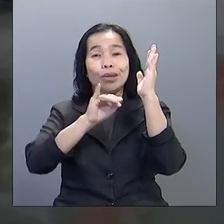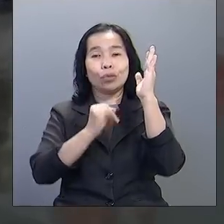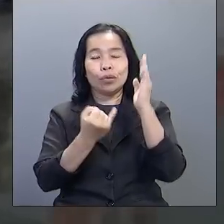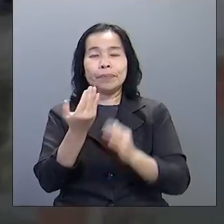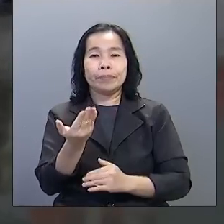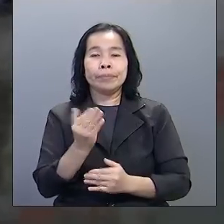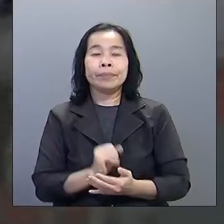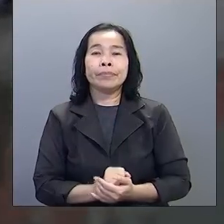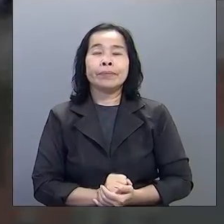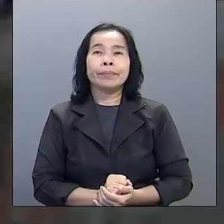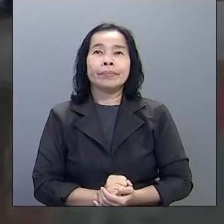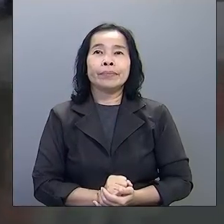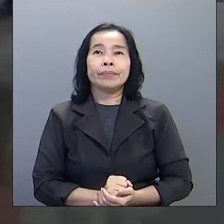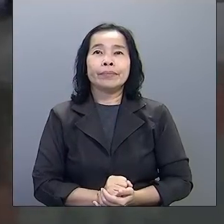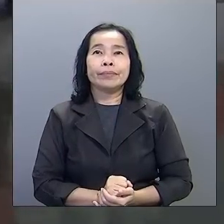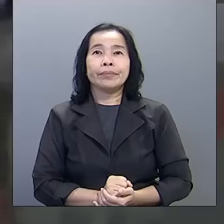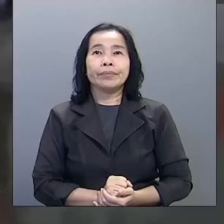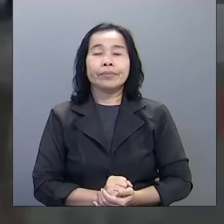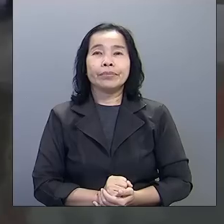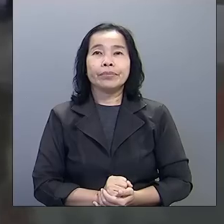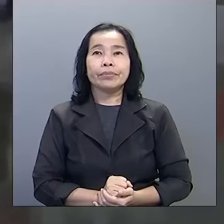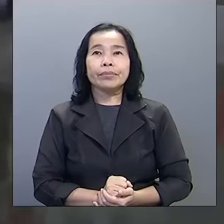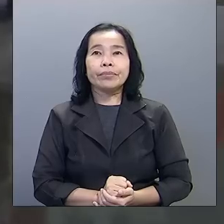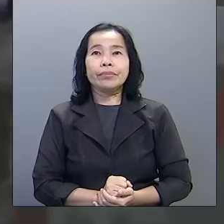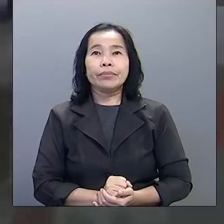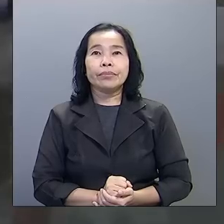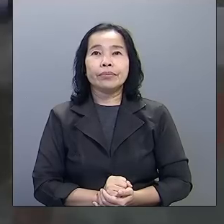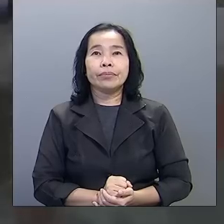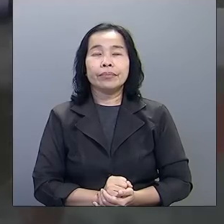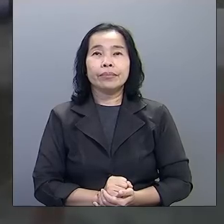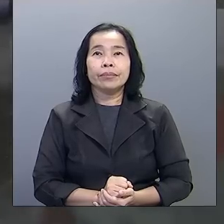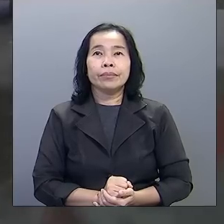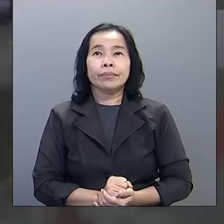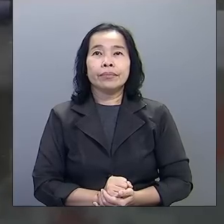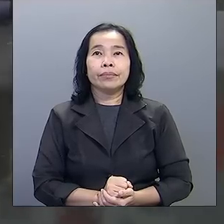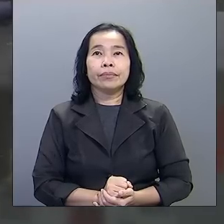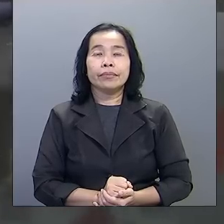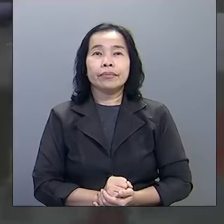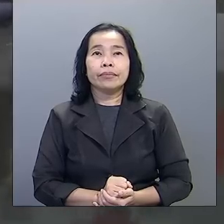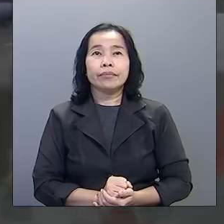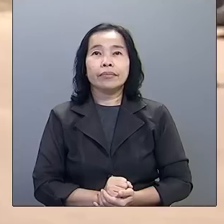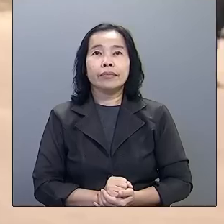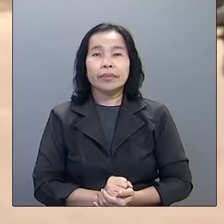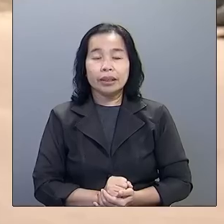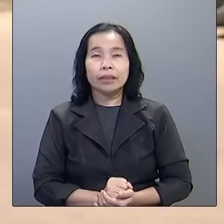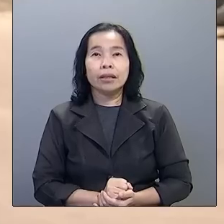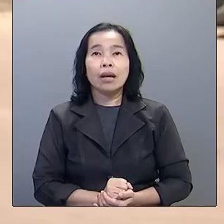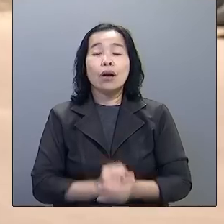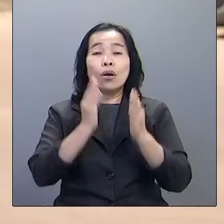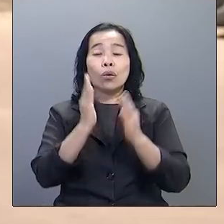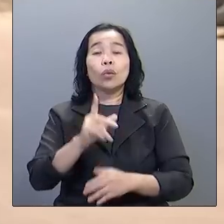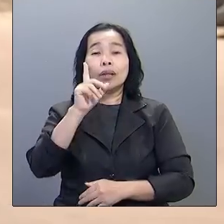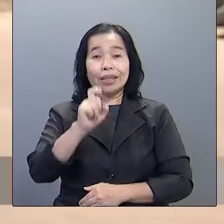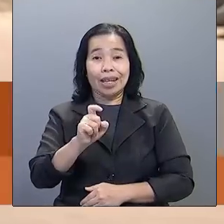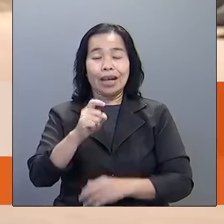ค่ะเชิญค่ะ คุณพรวดีคุณจิรชาตาครับผู้เสียชีวิตค